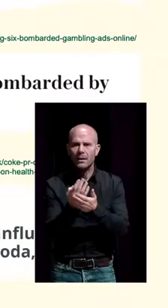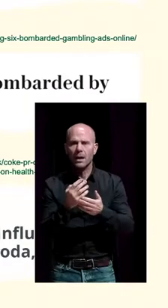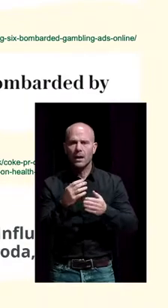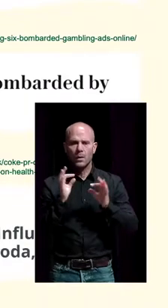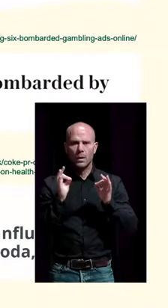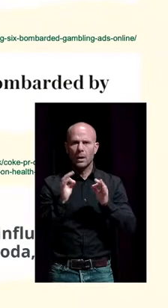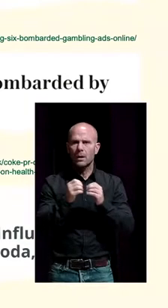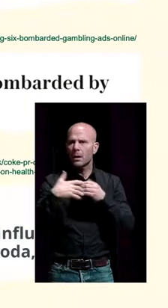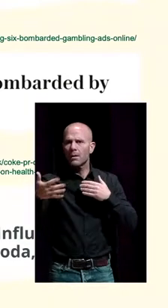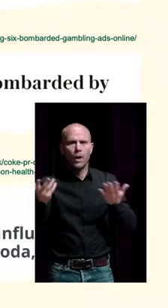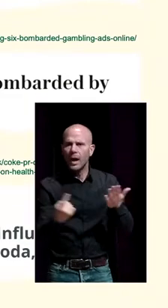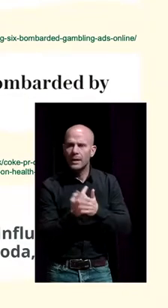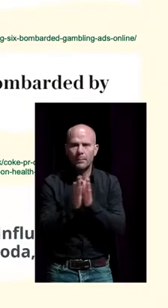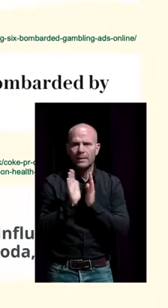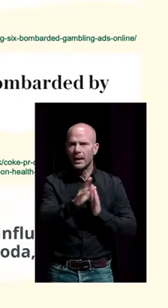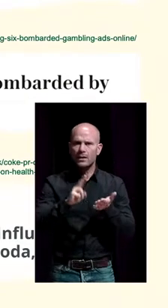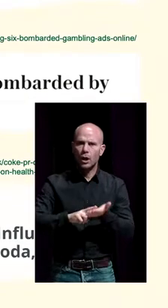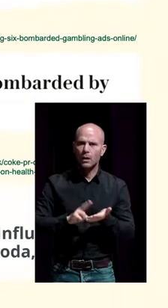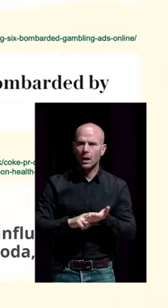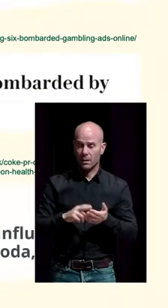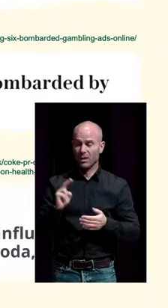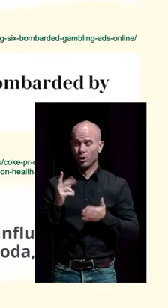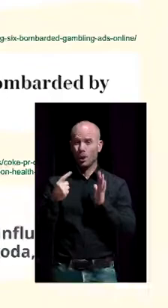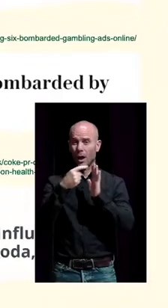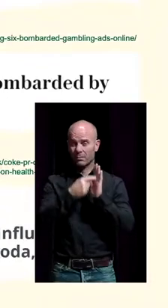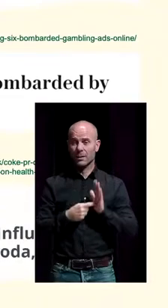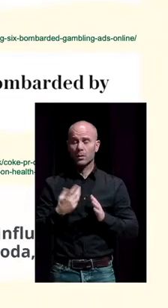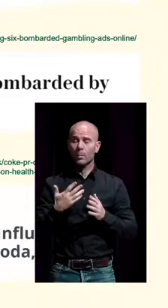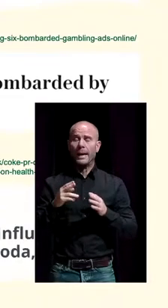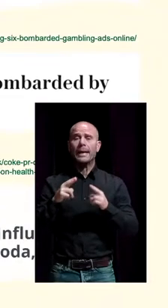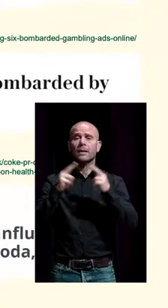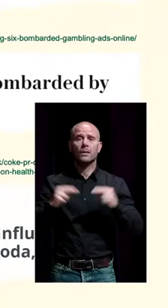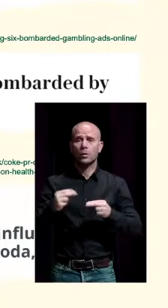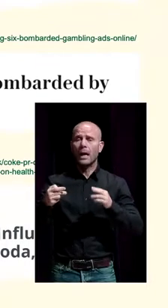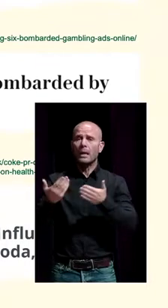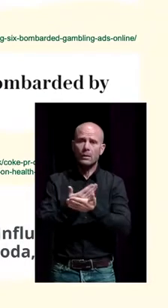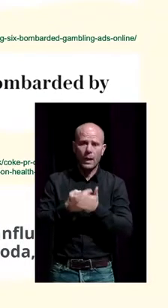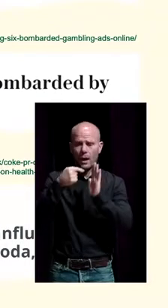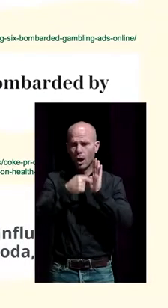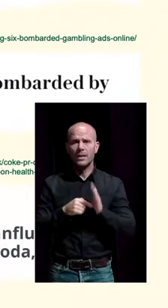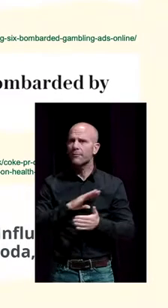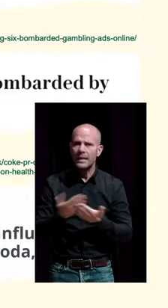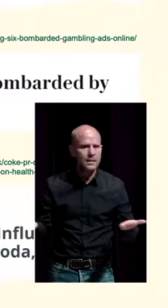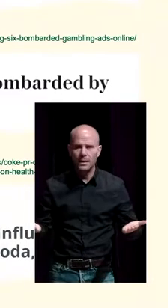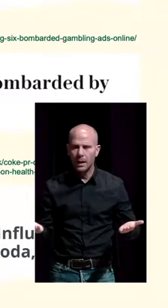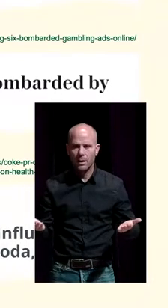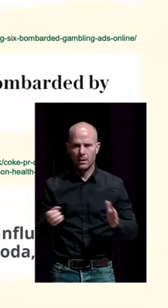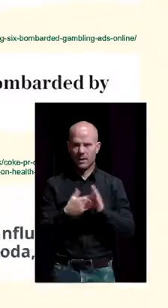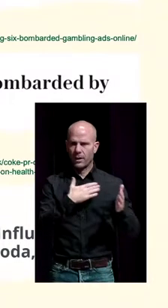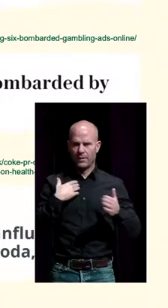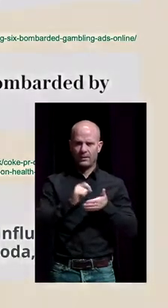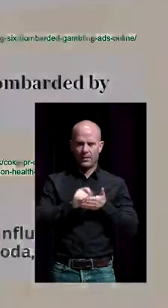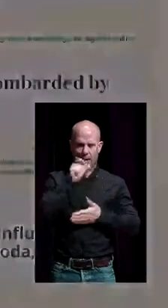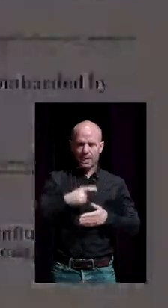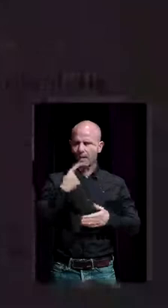nya utvecklingar som har kommit där vare sig internationell eller nationell lagstiftning har hängt med. Och därför säger vi i den här rapporten, vi författare